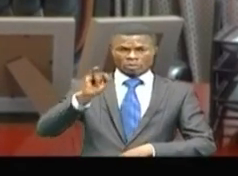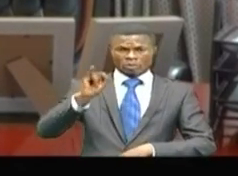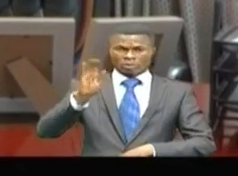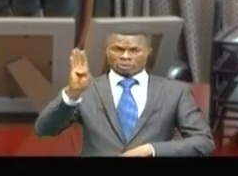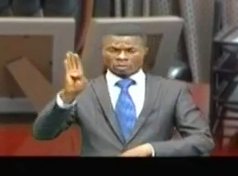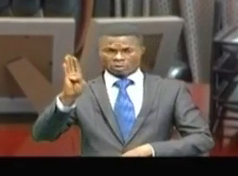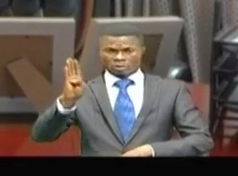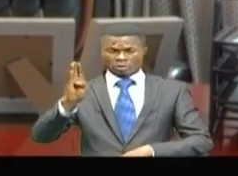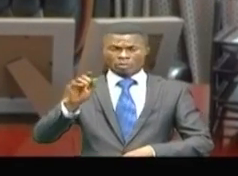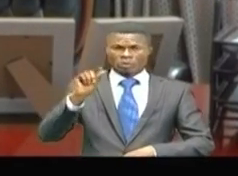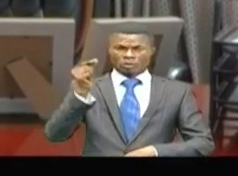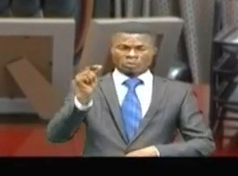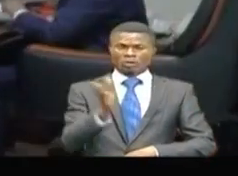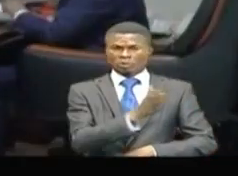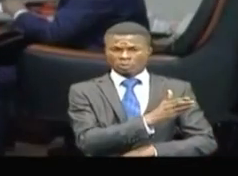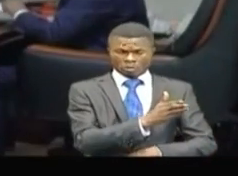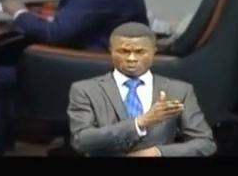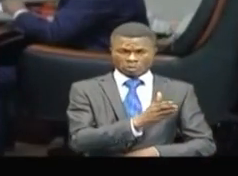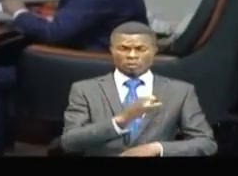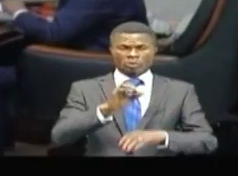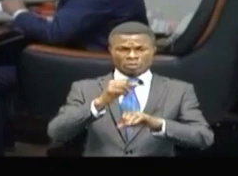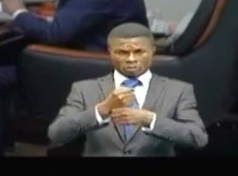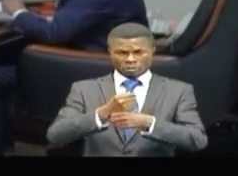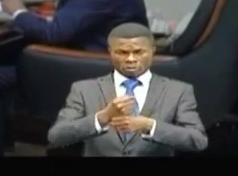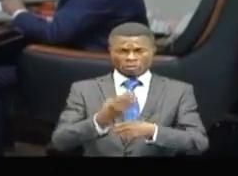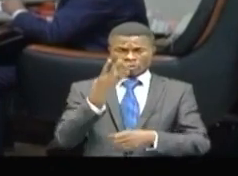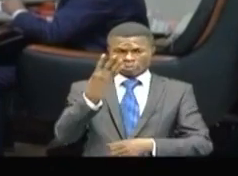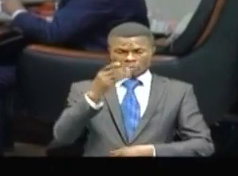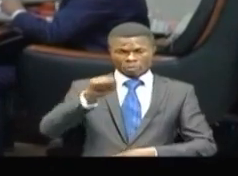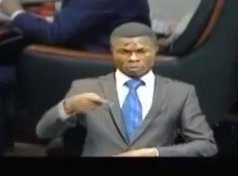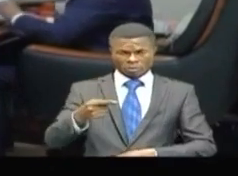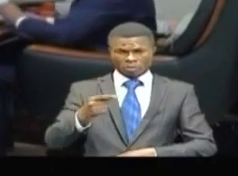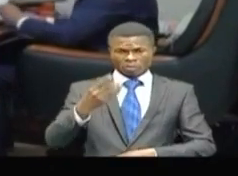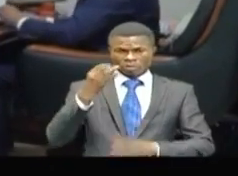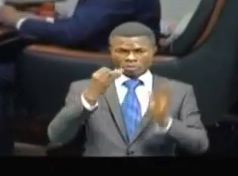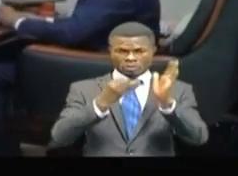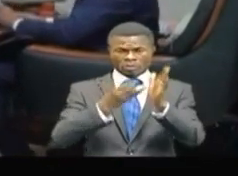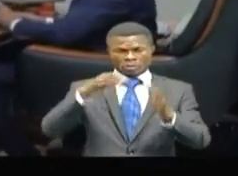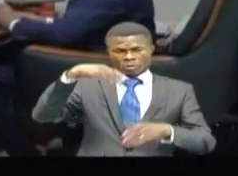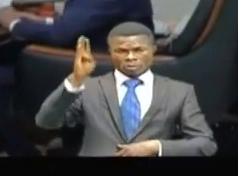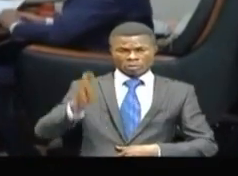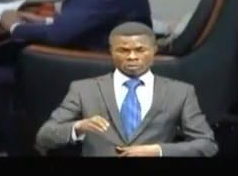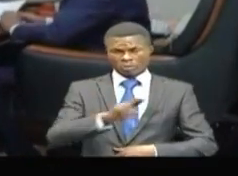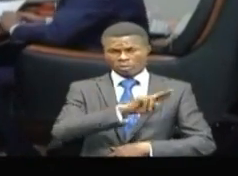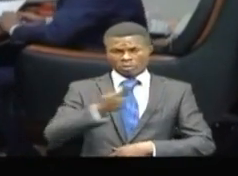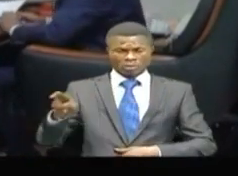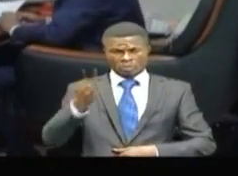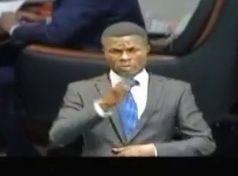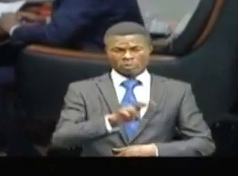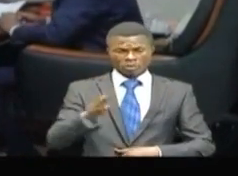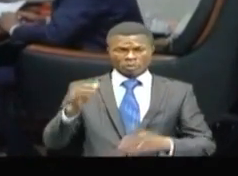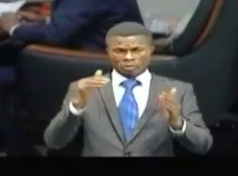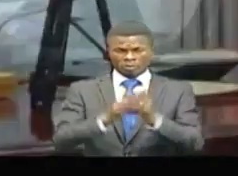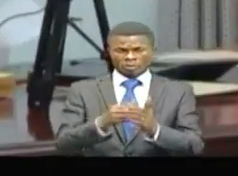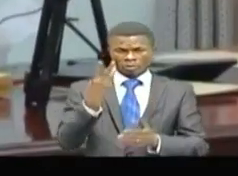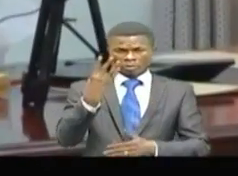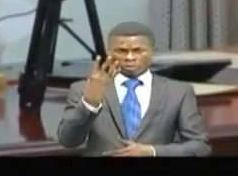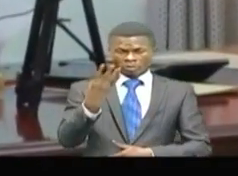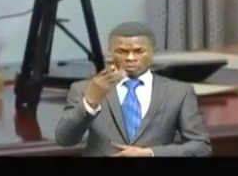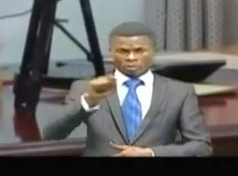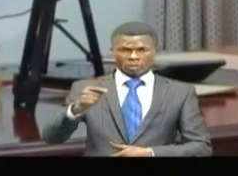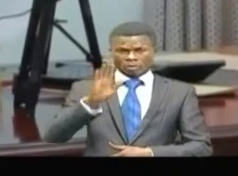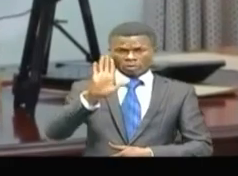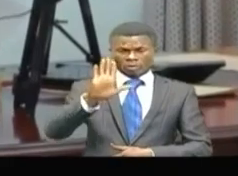hors mines s'établirait à 4,7% en 2022 contre